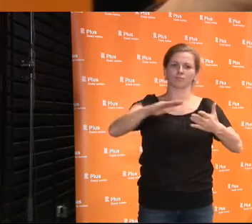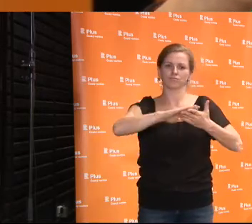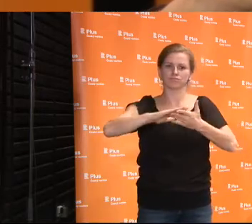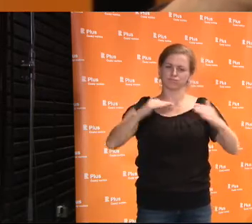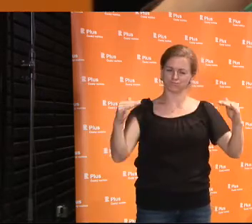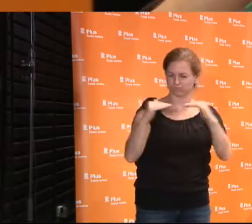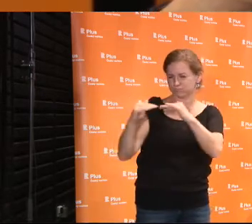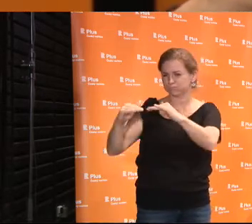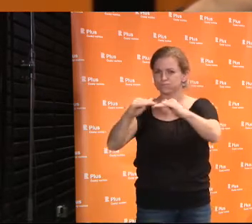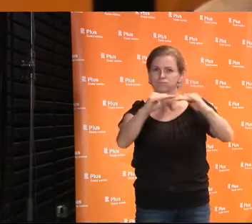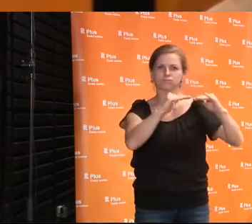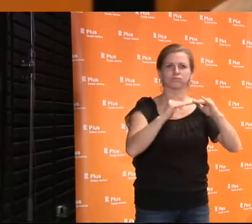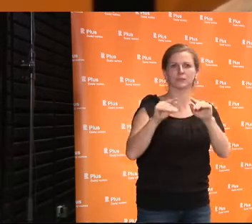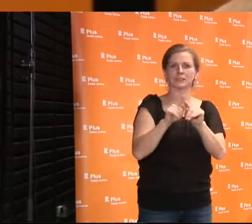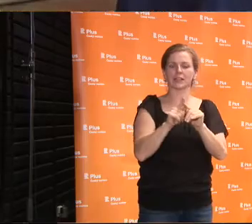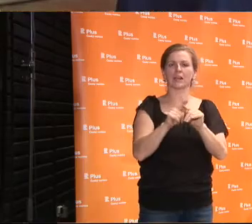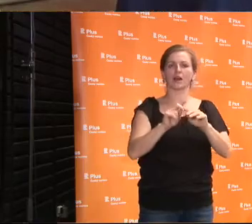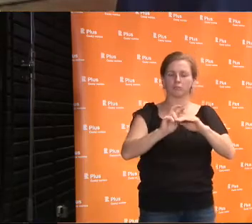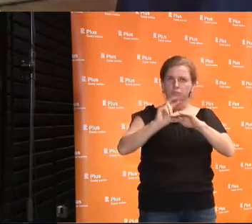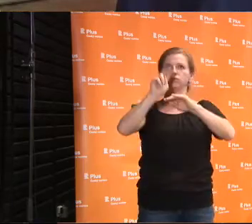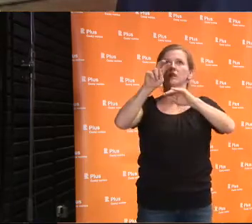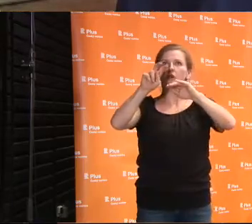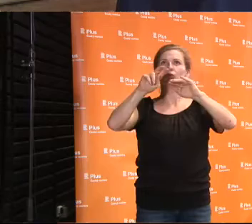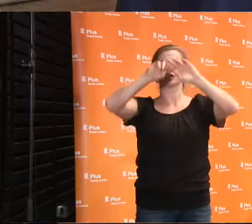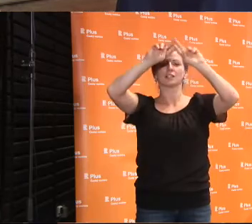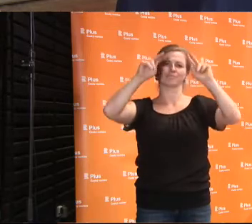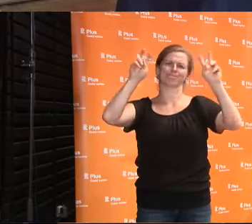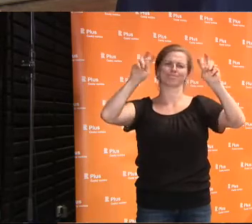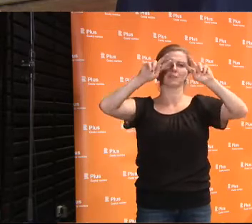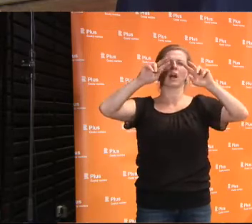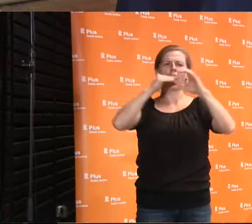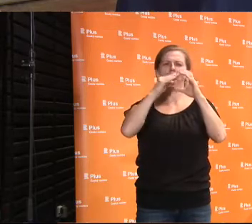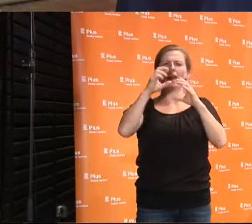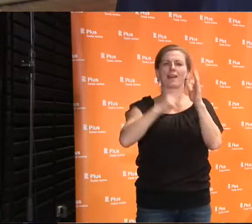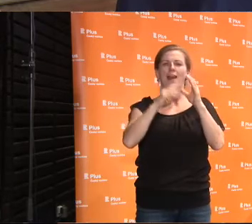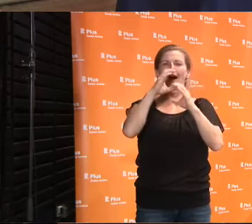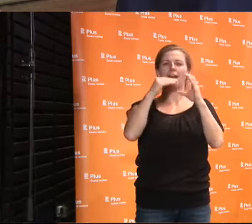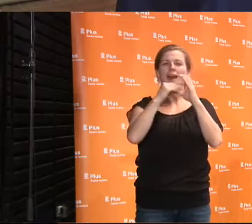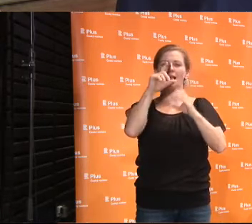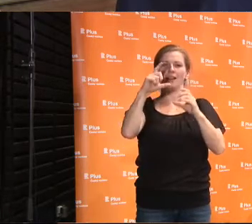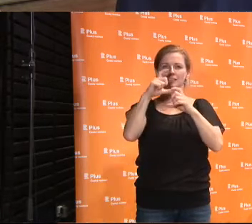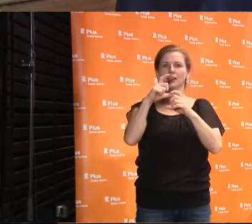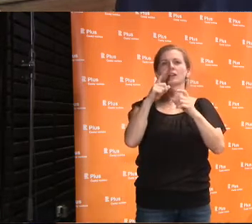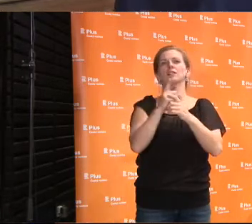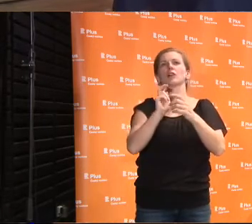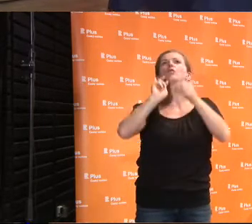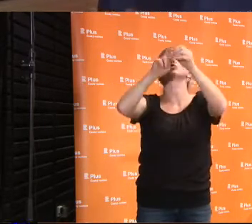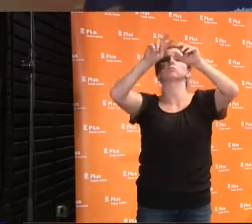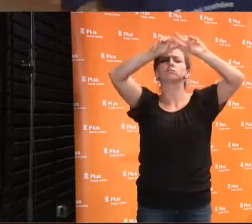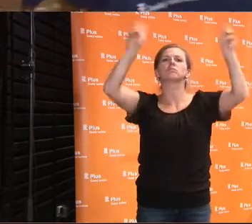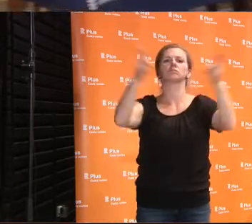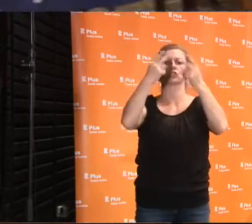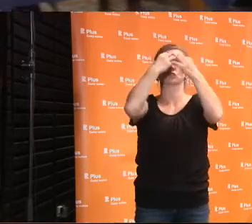jak říkal Bedřich Engels, vstoupila do říše svobody. Říká Vladimír Špidla, obracím se na publikum v Horáckém divadle v Jihlavě. Máme